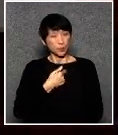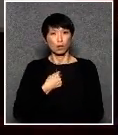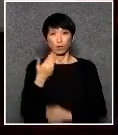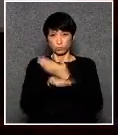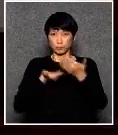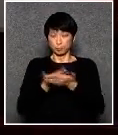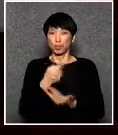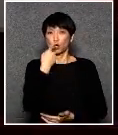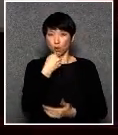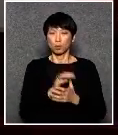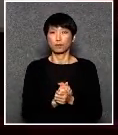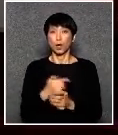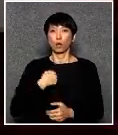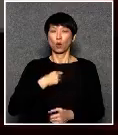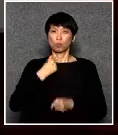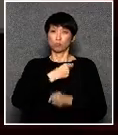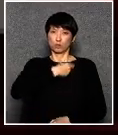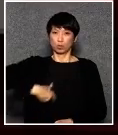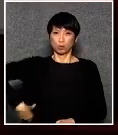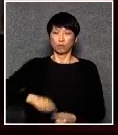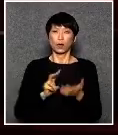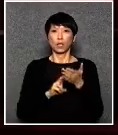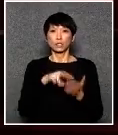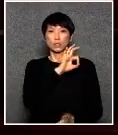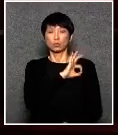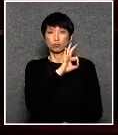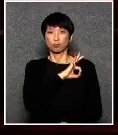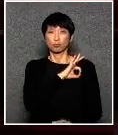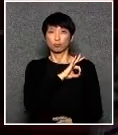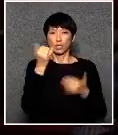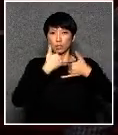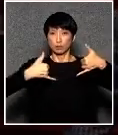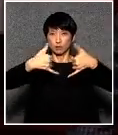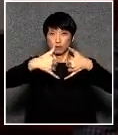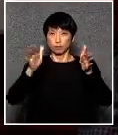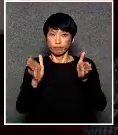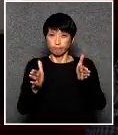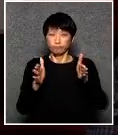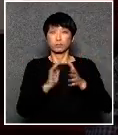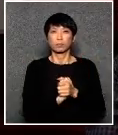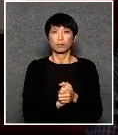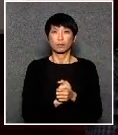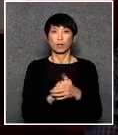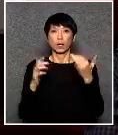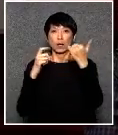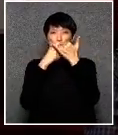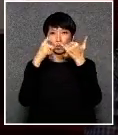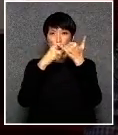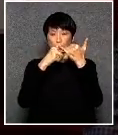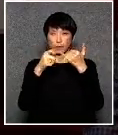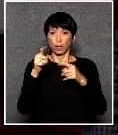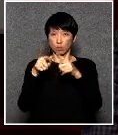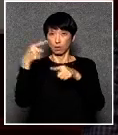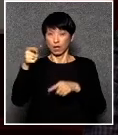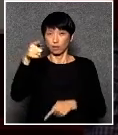頭，作為一個立法會議員，喺我哋呢個議事廳裏邊，有69個議員，除咗你老人家要主